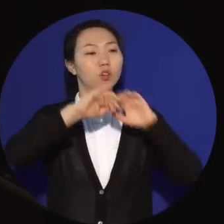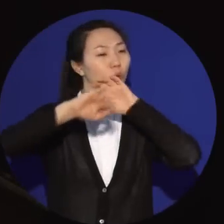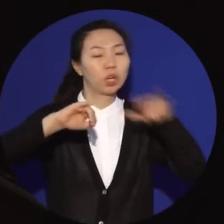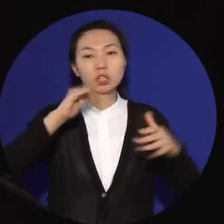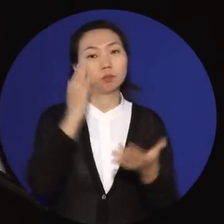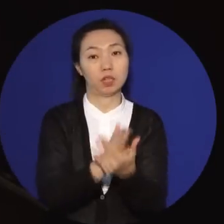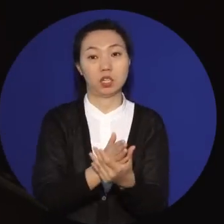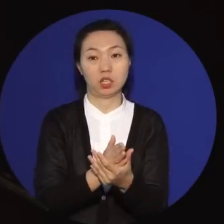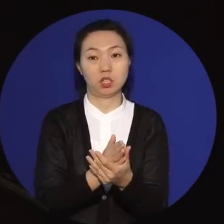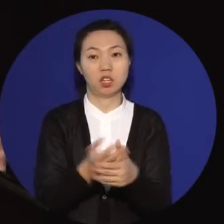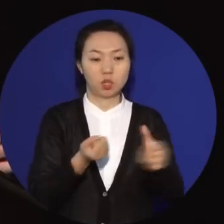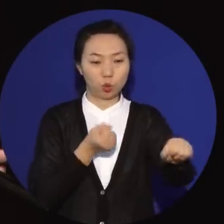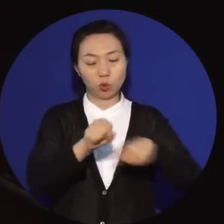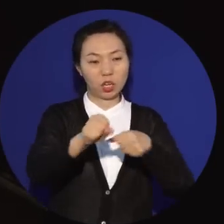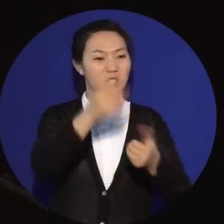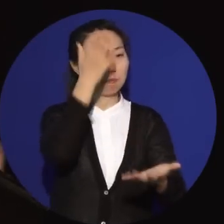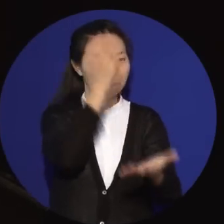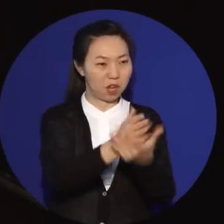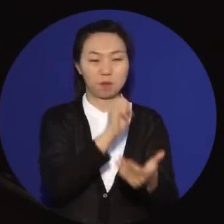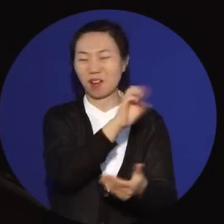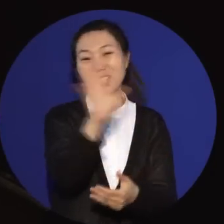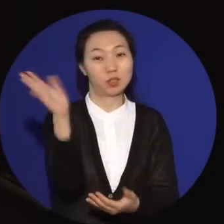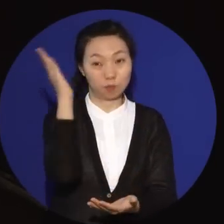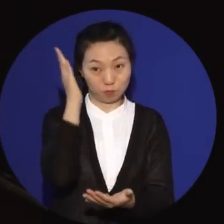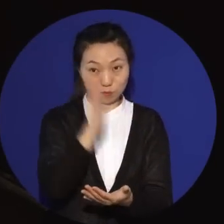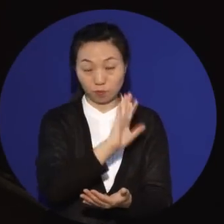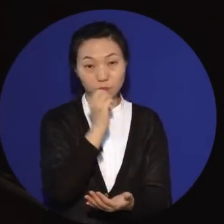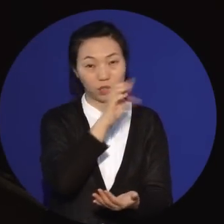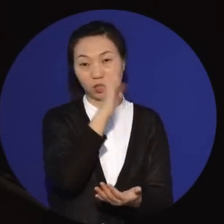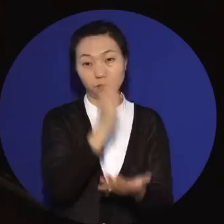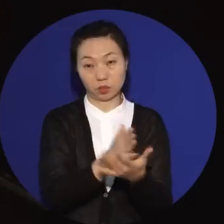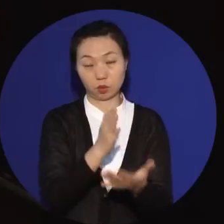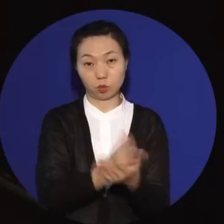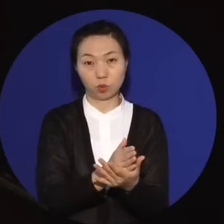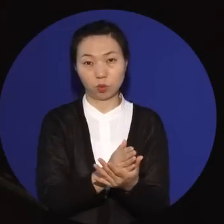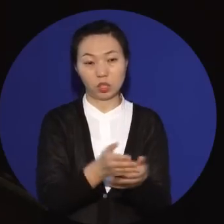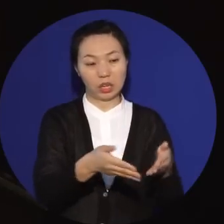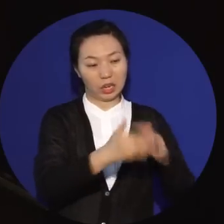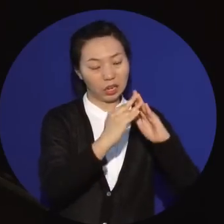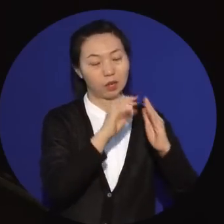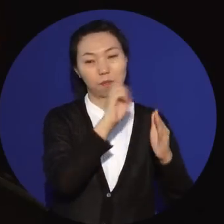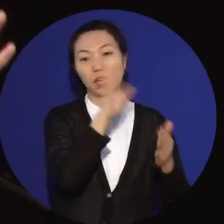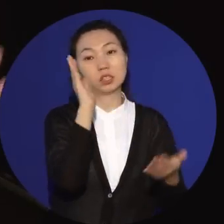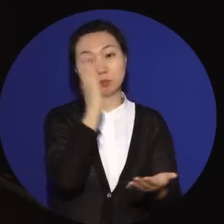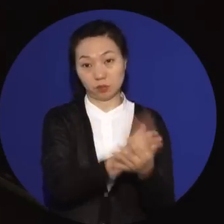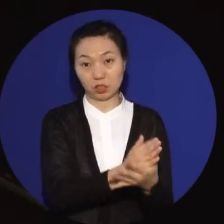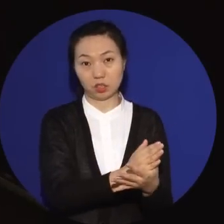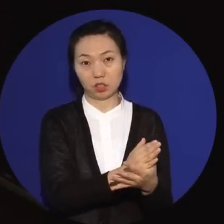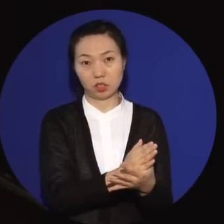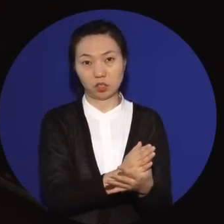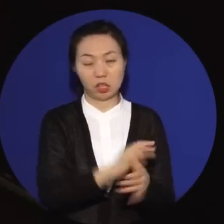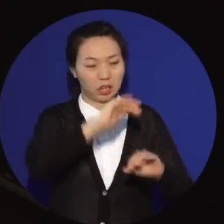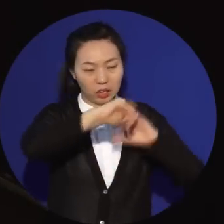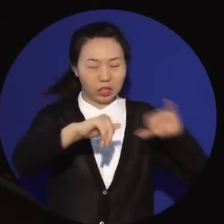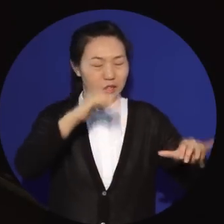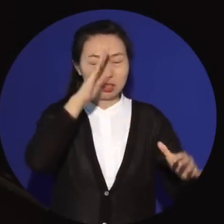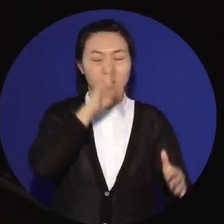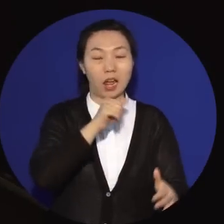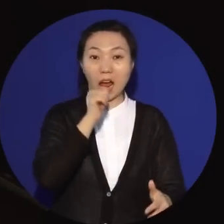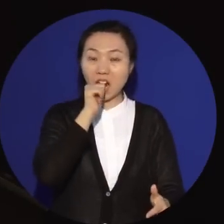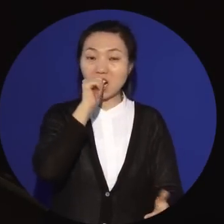말이에요. 도장 차리지 마라 소리도 하지 말고 차려라 소리도 하지 말고 일체 관여를 안 해야